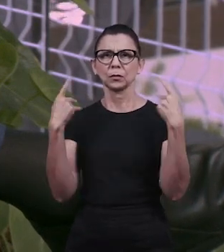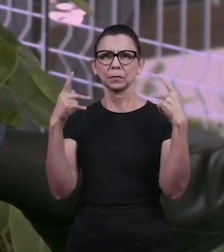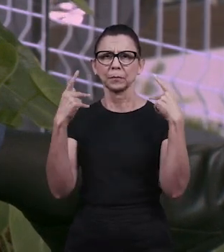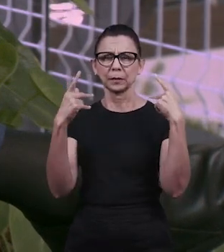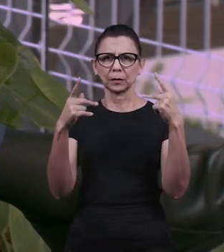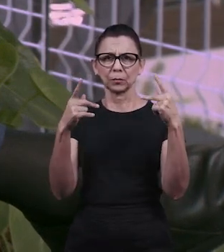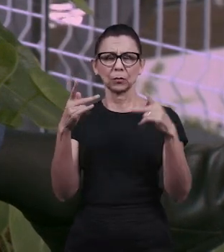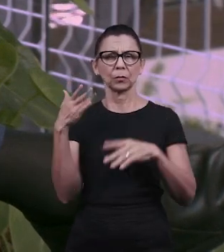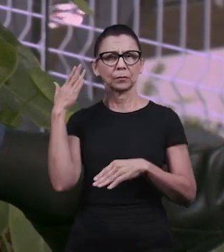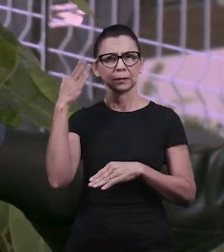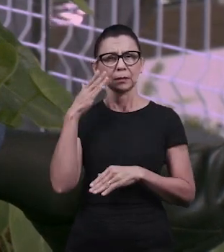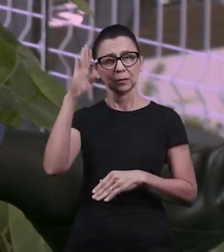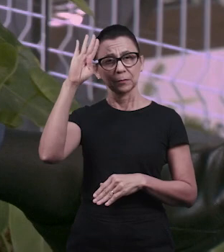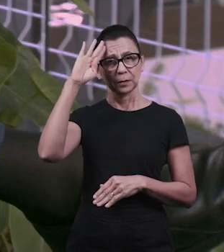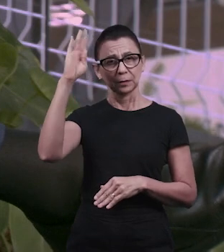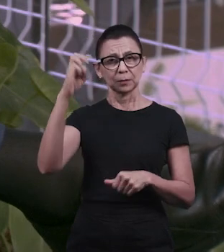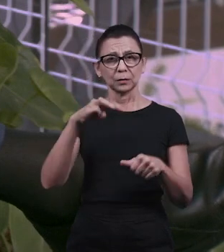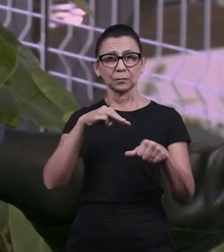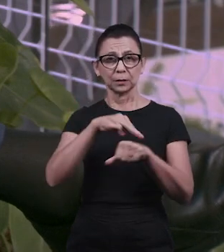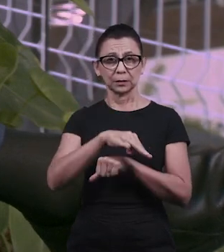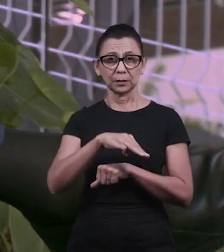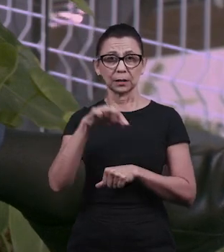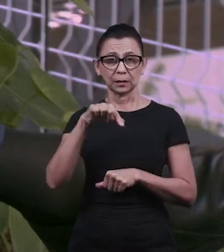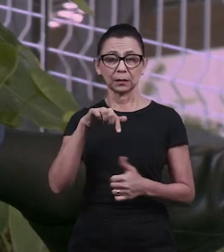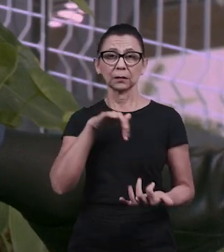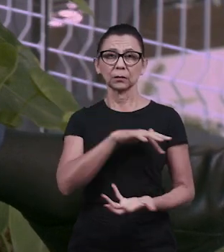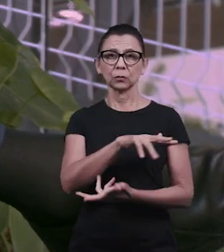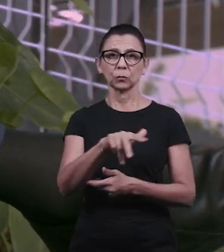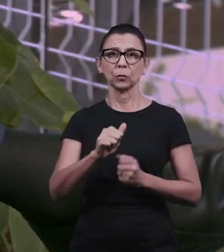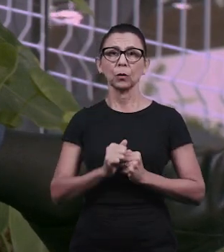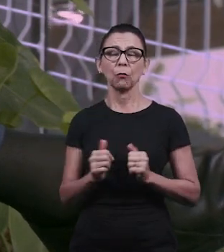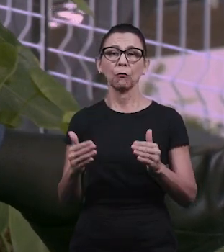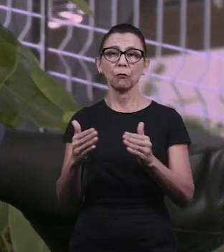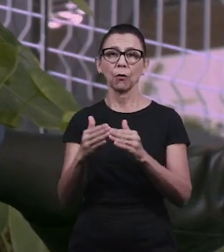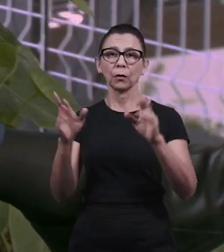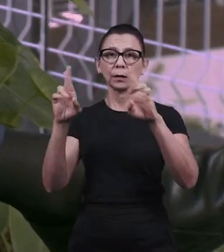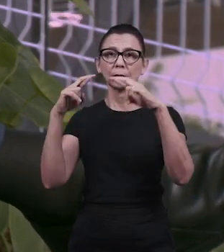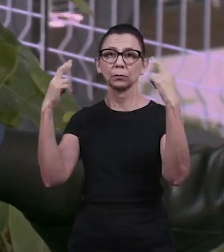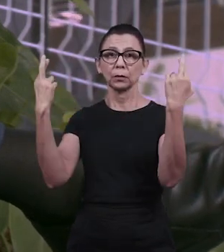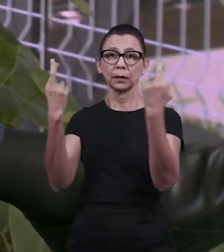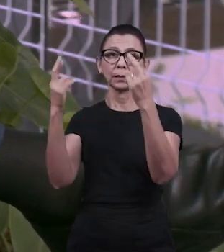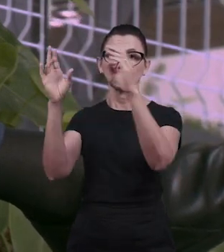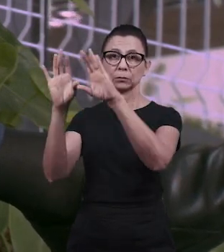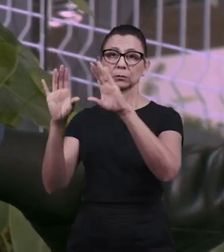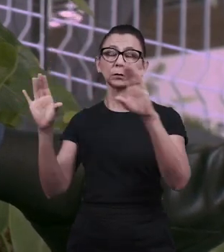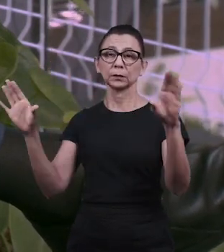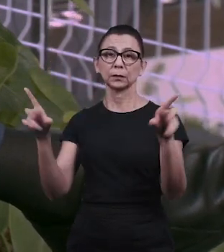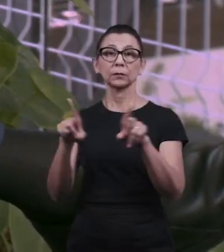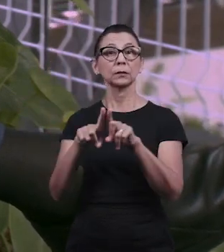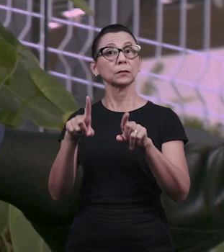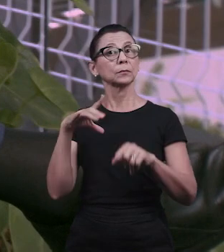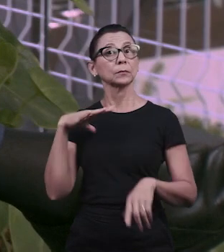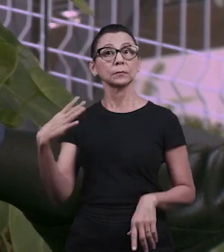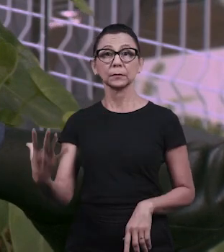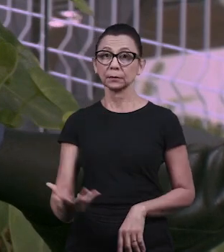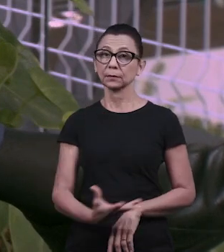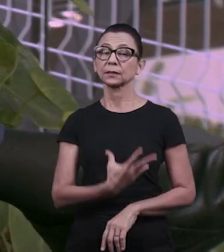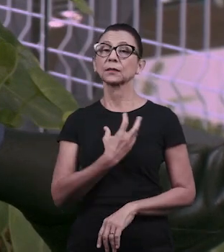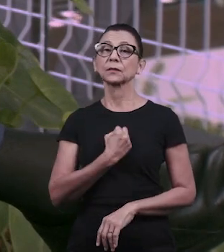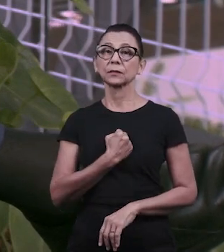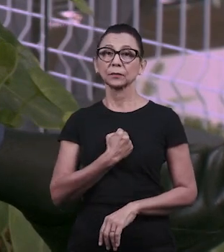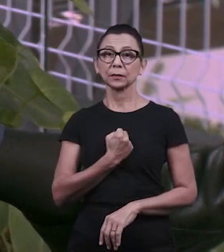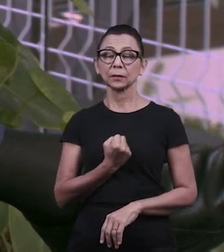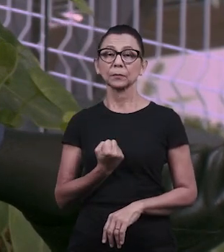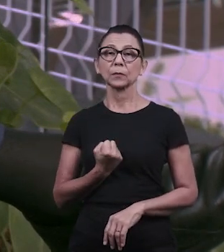основное прослание, проповеданное Господом Иисусом во время своего служения, указывало на Царство Небесное, а также на